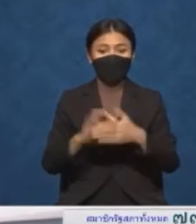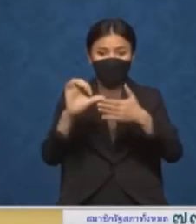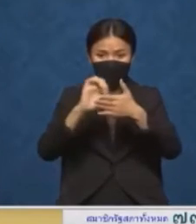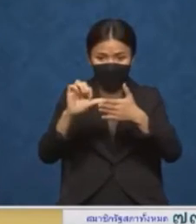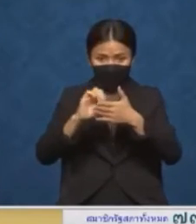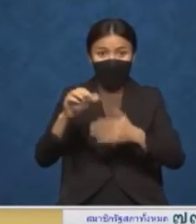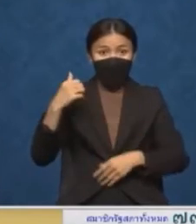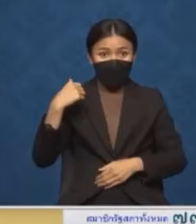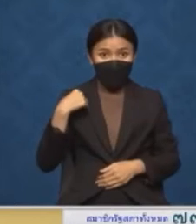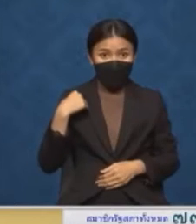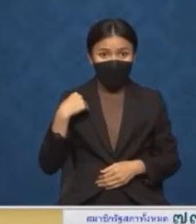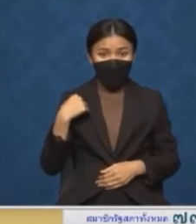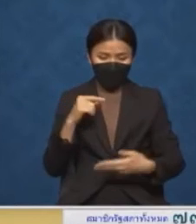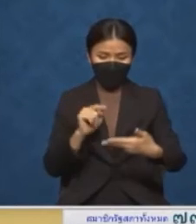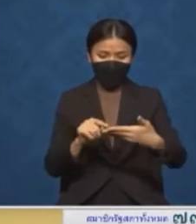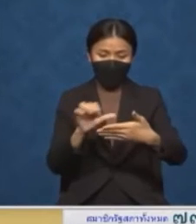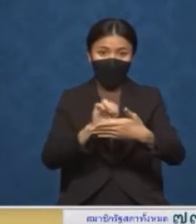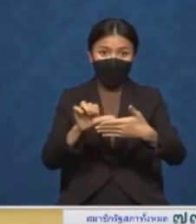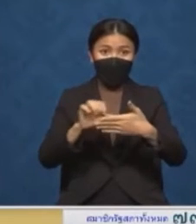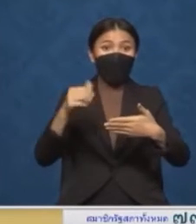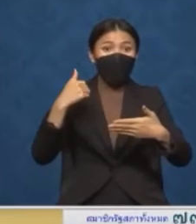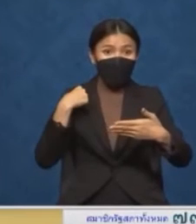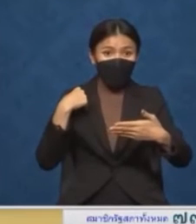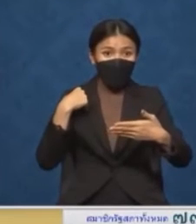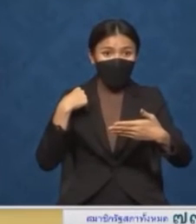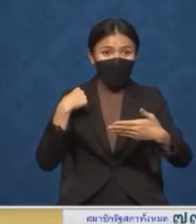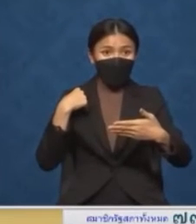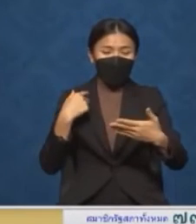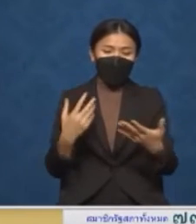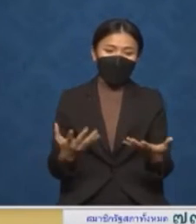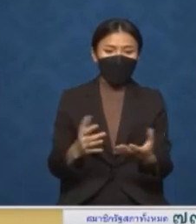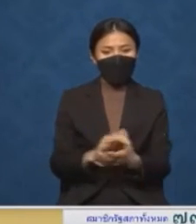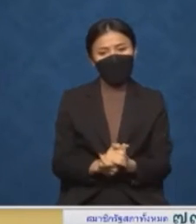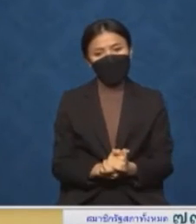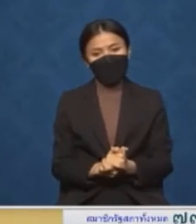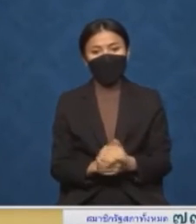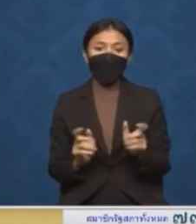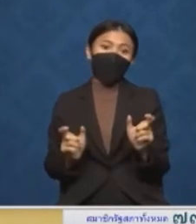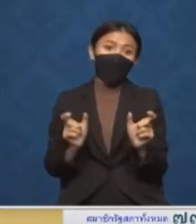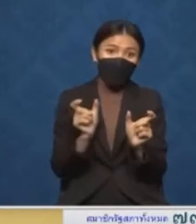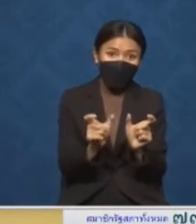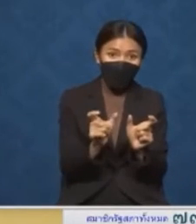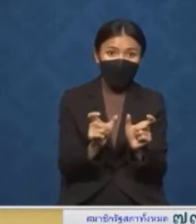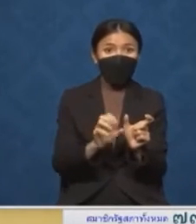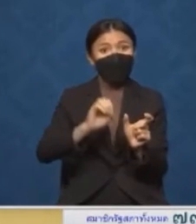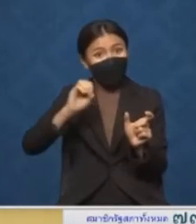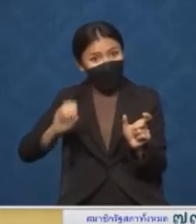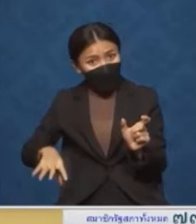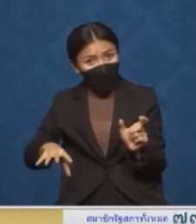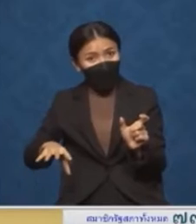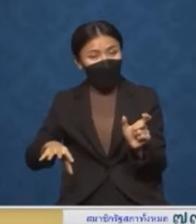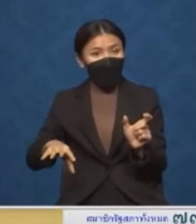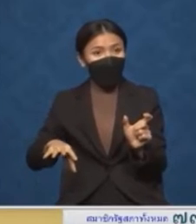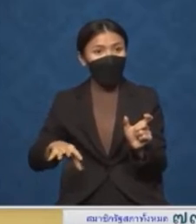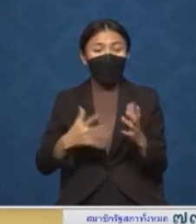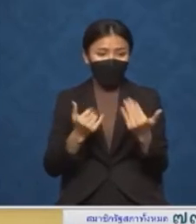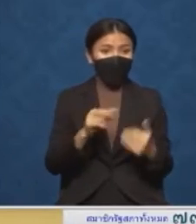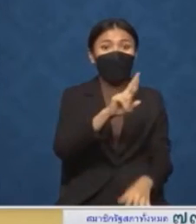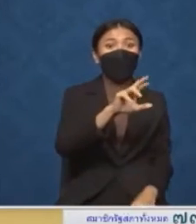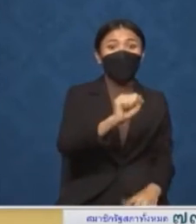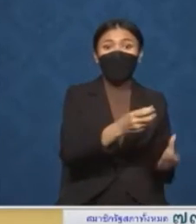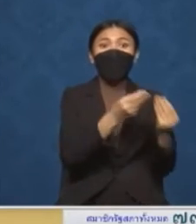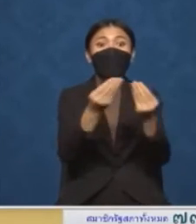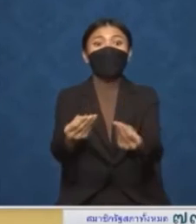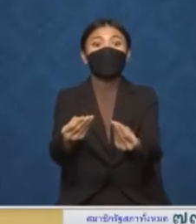ในตัวร่างนะครับท่านจะมีการเปลี่ยนแปลงอย่างไรเนี่ยจากร่างที่รับไปจากเราในหมายถึงรัฐสภาในวาระต่าง